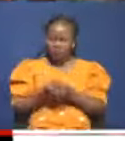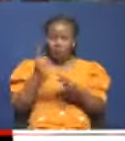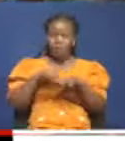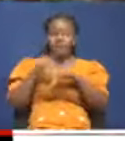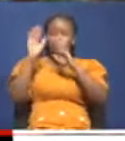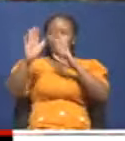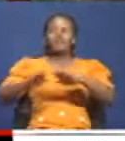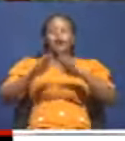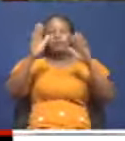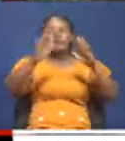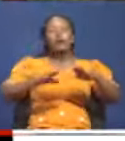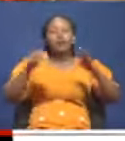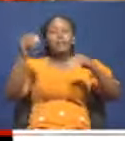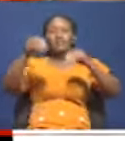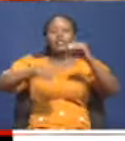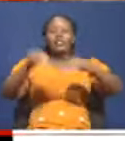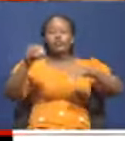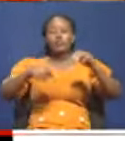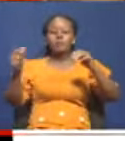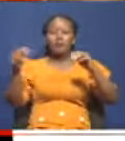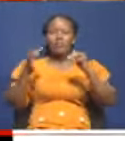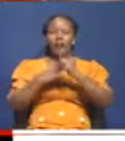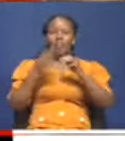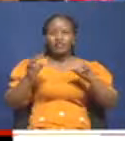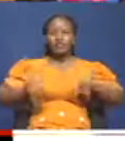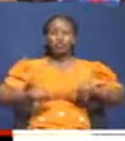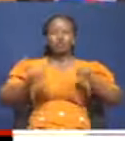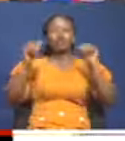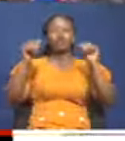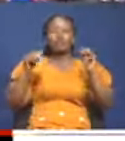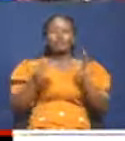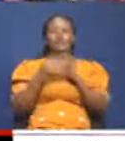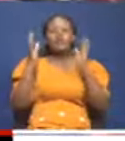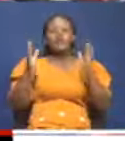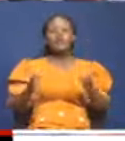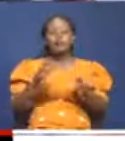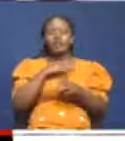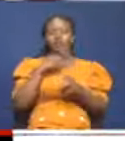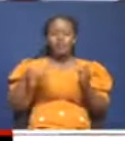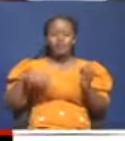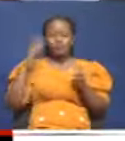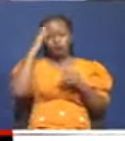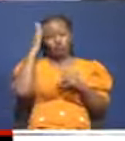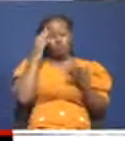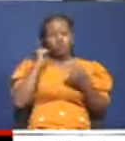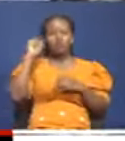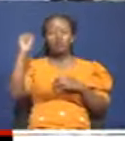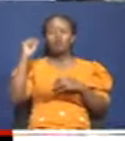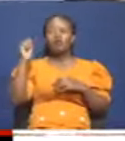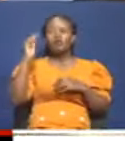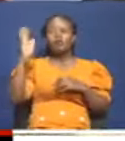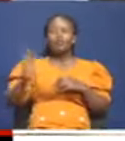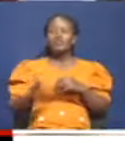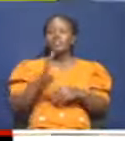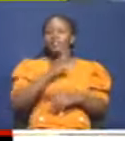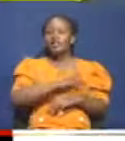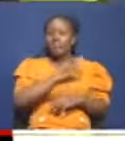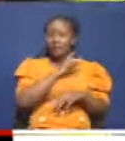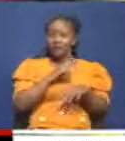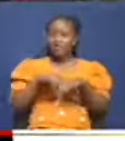mkuu wa mwezi Agosti zikishika kasi, viongozi wa kidini wanafahamu tabia wanasiasa wakati wa kampeni